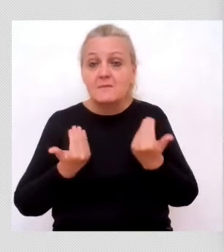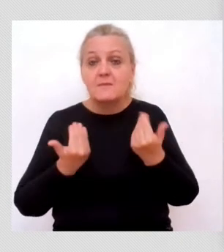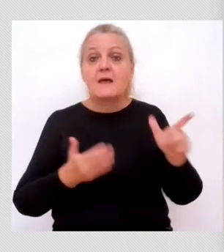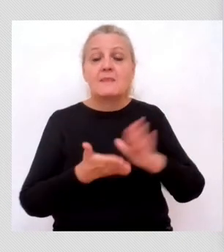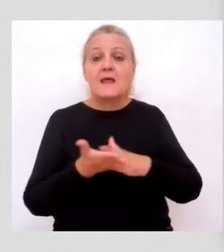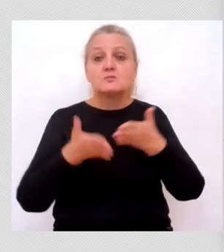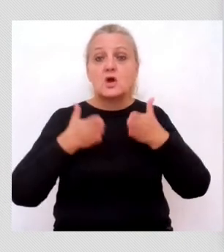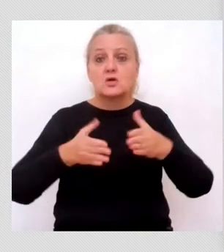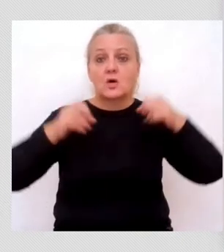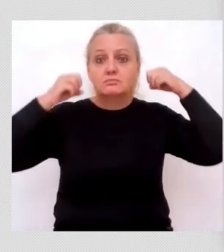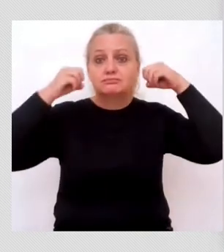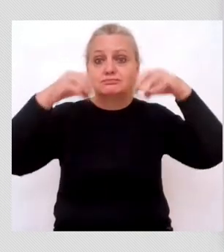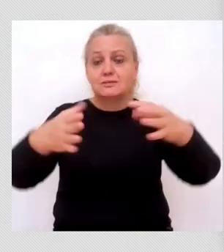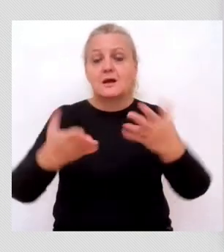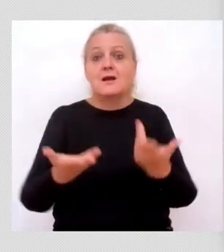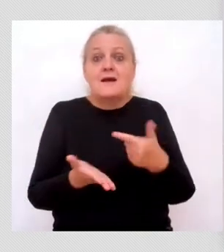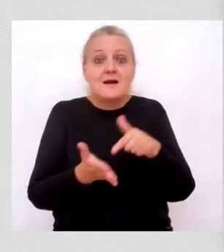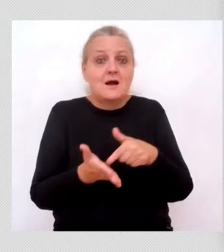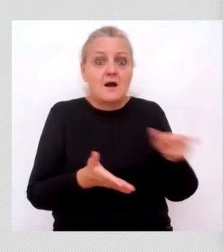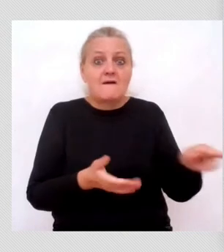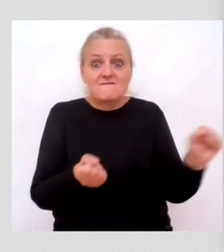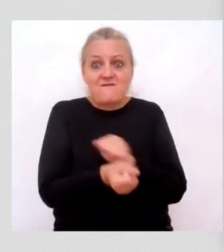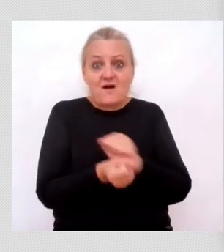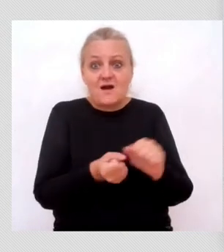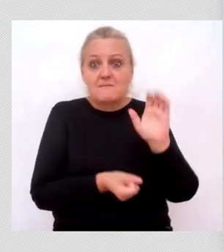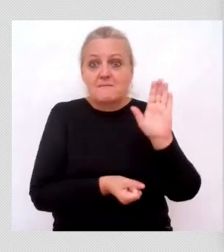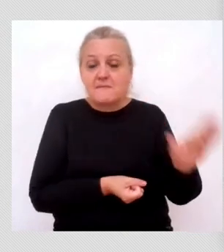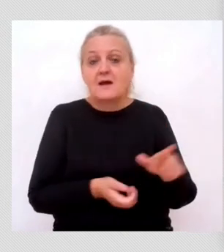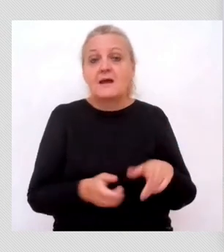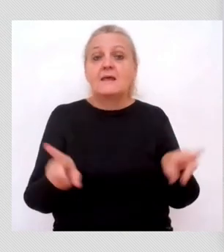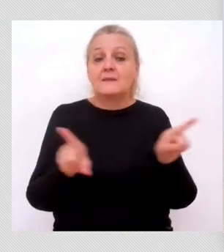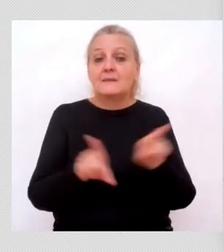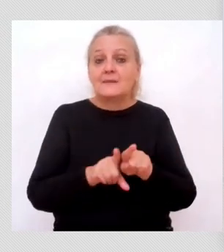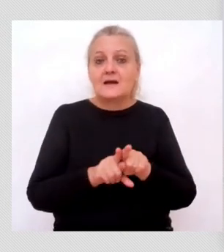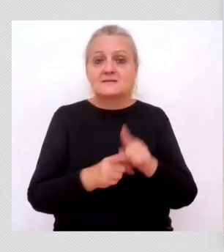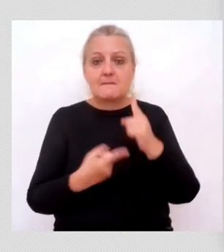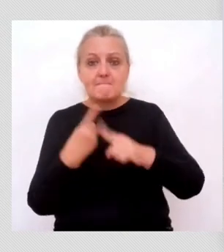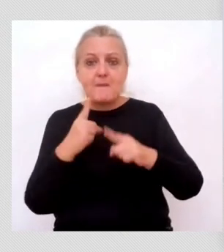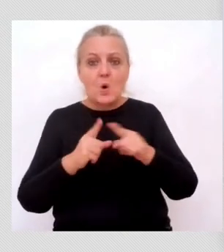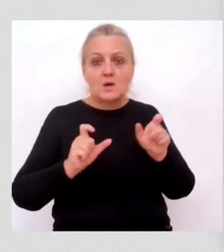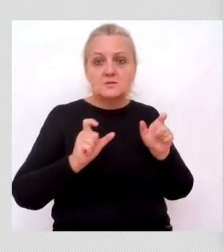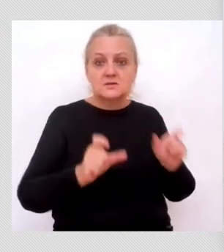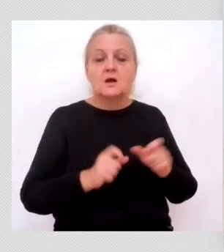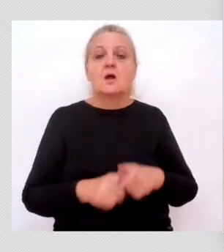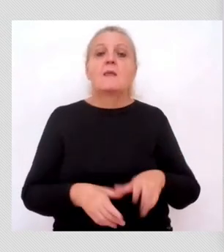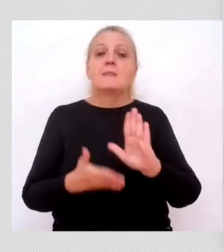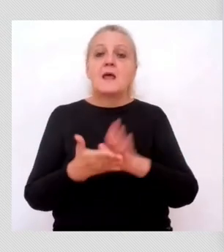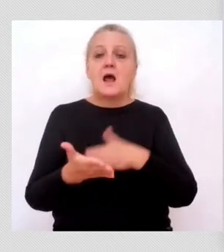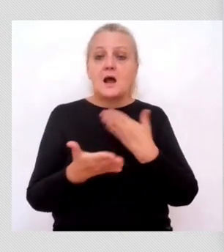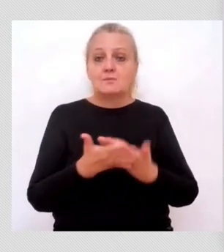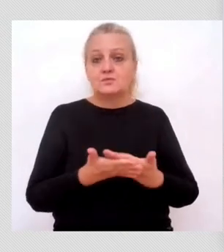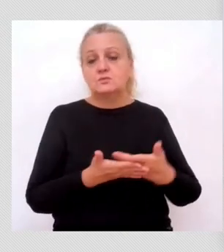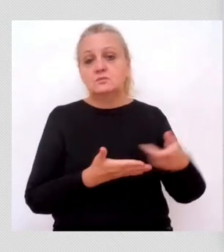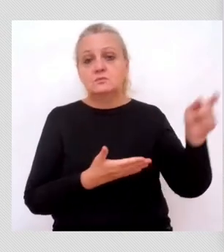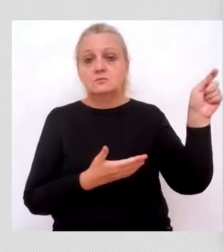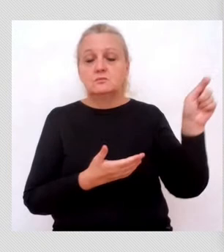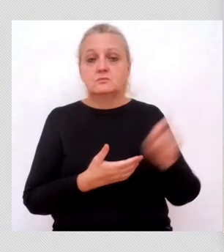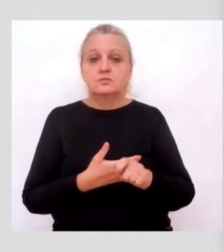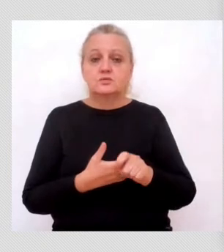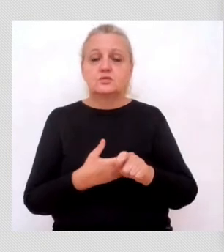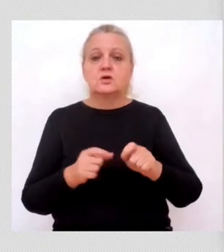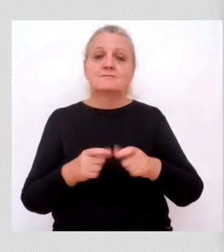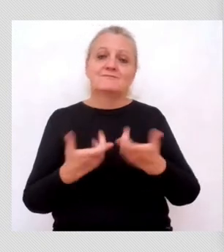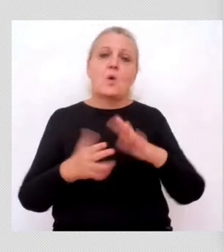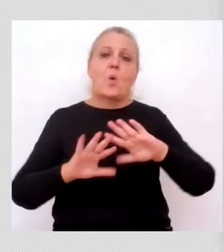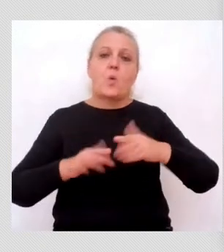drogi. I samorządy się z tym mierzą, a jednocześnie jest ten nacisk polityczny, że przyjeżdża z czekiem ktoś, czy to